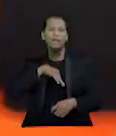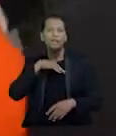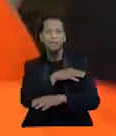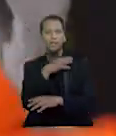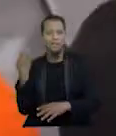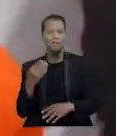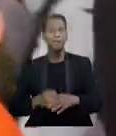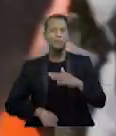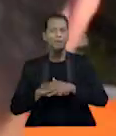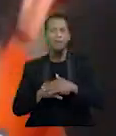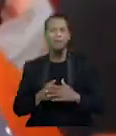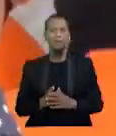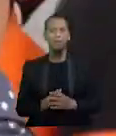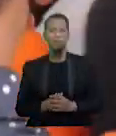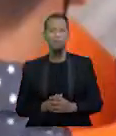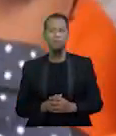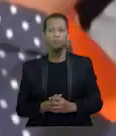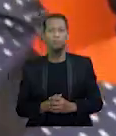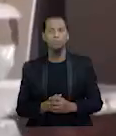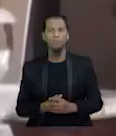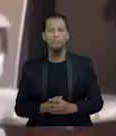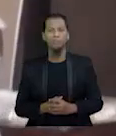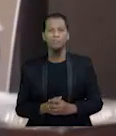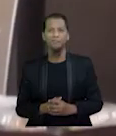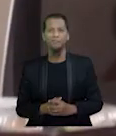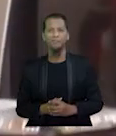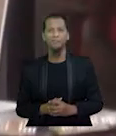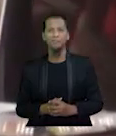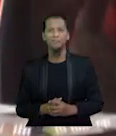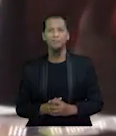dari Jakarta Sofyan Firdaus inews melaporkan